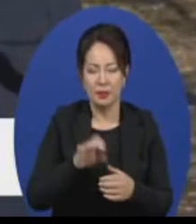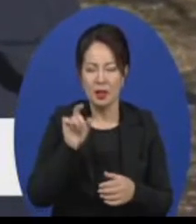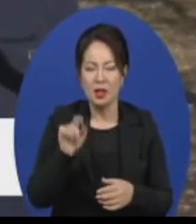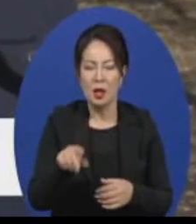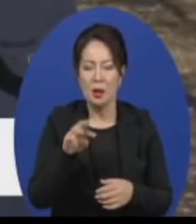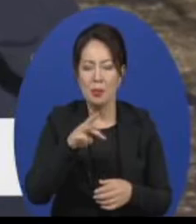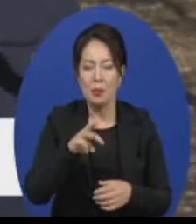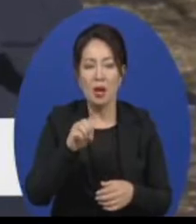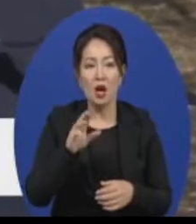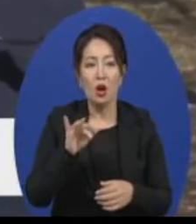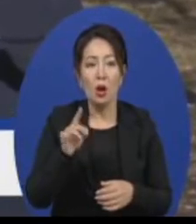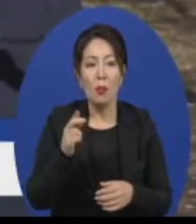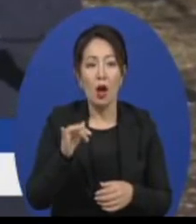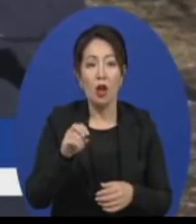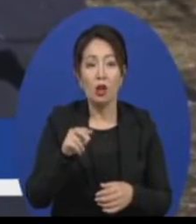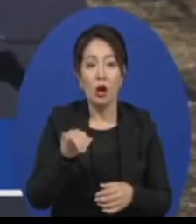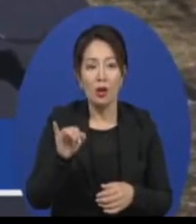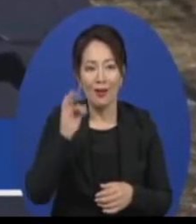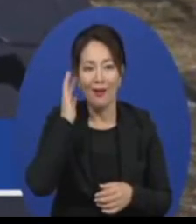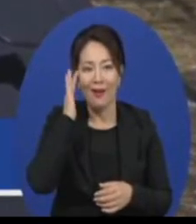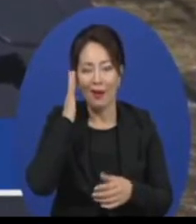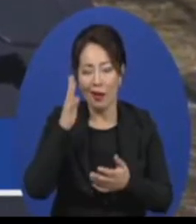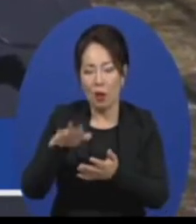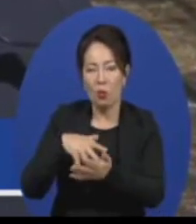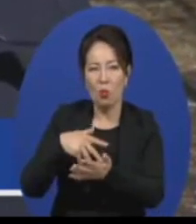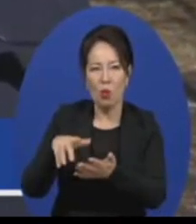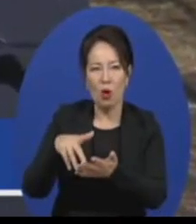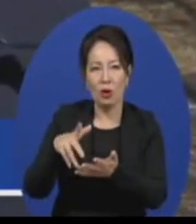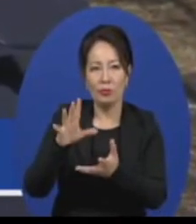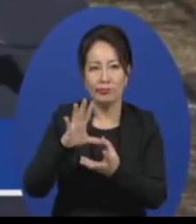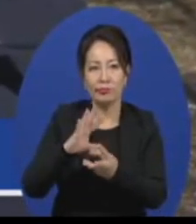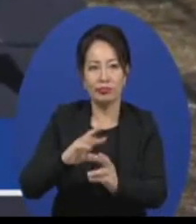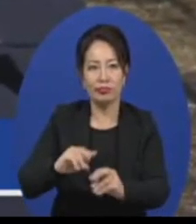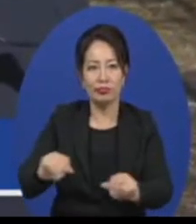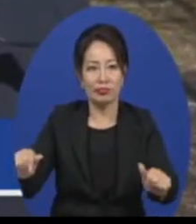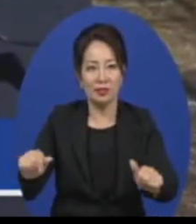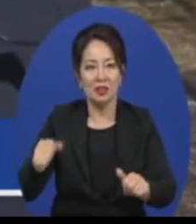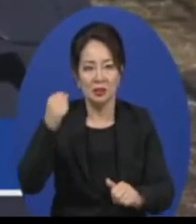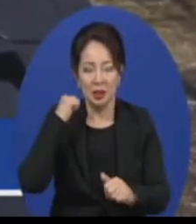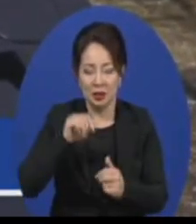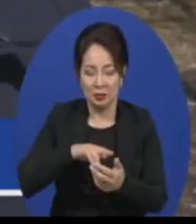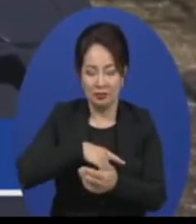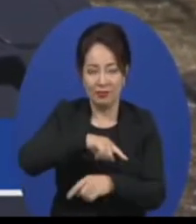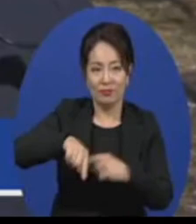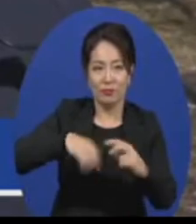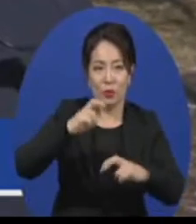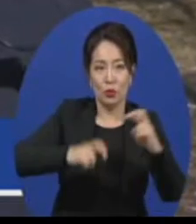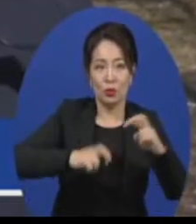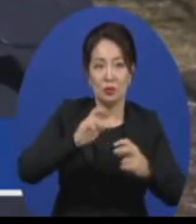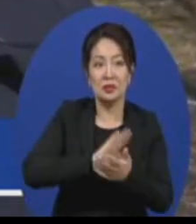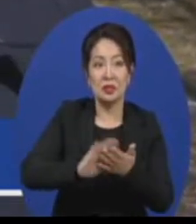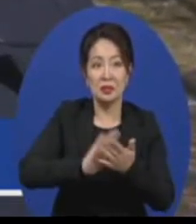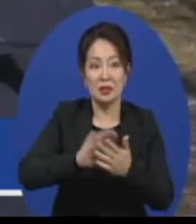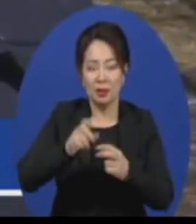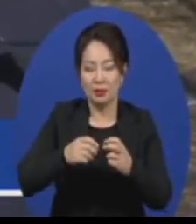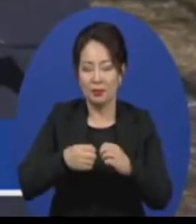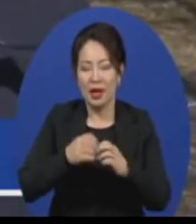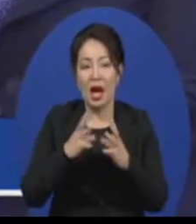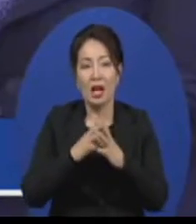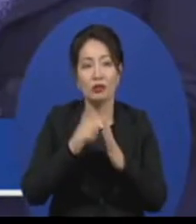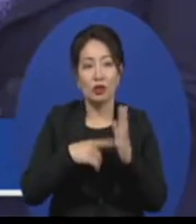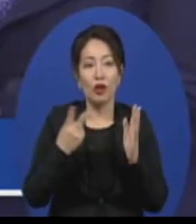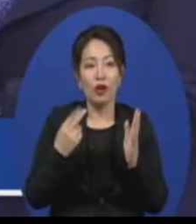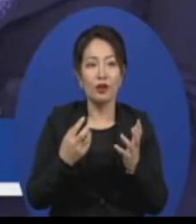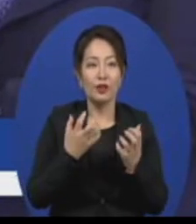аргаар бактери үржүүлэх замаар одоо бохирыг устгадаг юм дэвшилтэд технологи бүхий зөвлөгөө авах гэж байна. Одоо энэ 10 сарын 20-нд ашиглалтанд үүлэх зохиол бидэнд болж